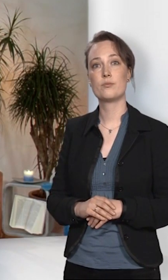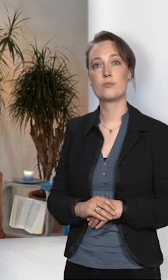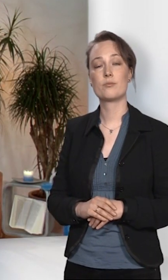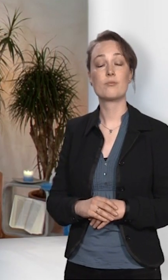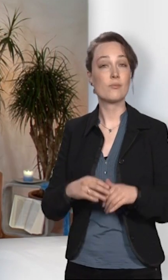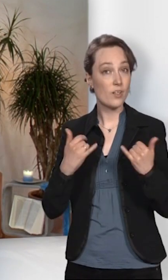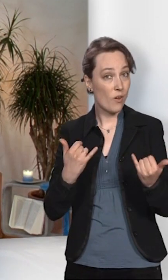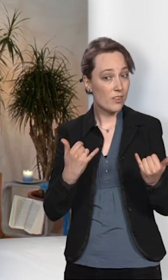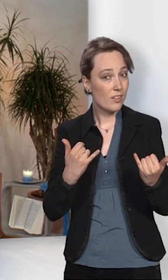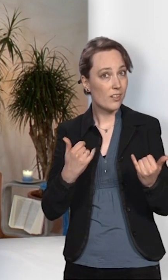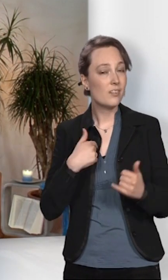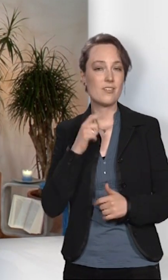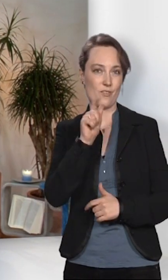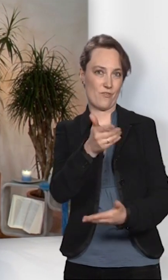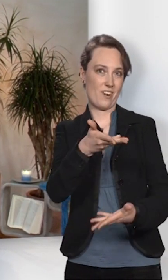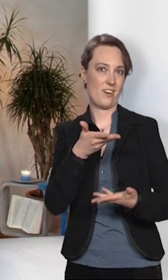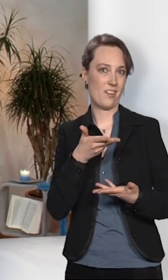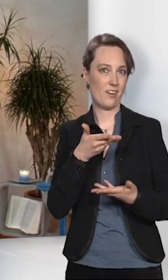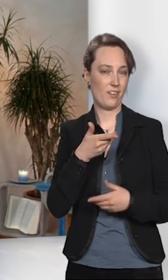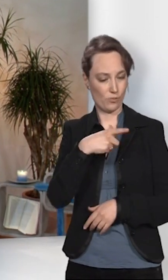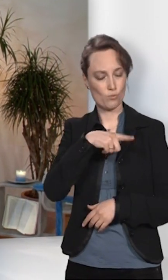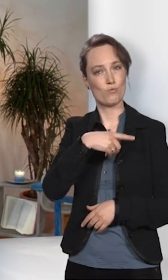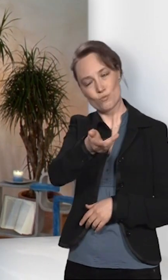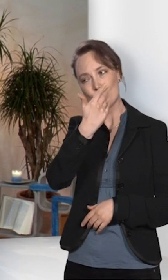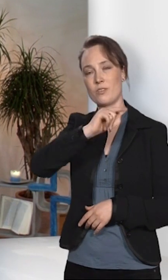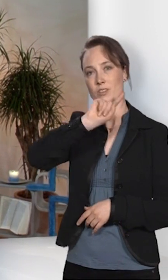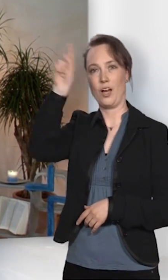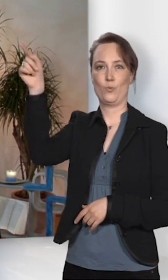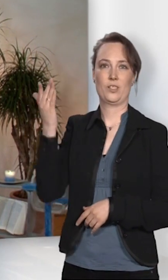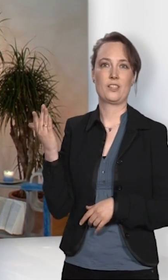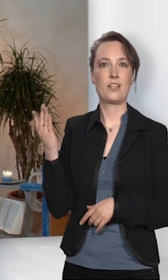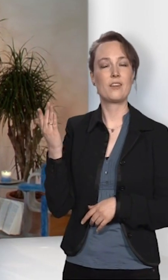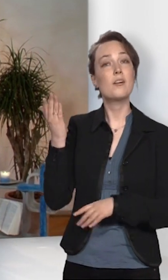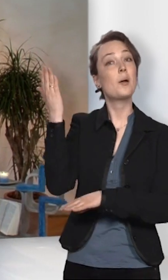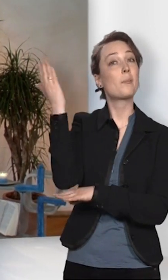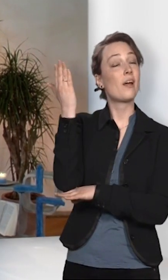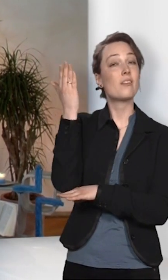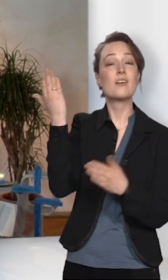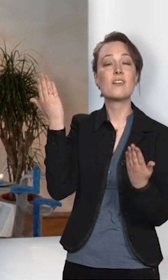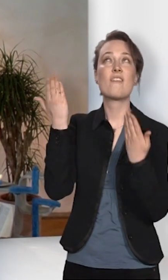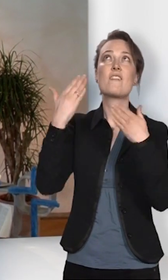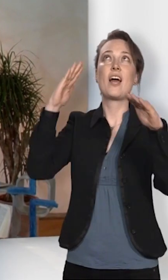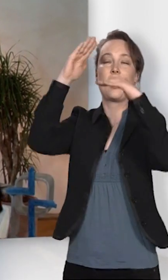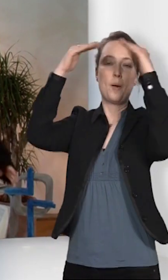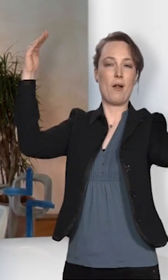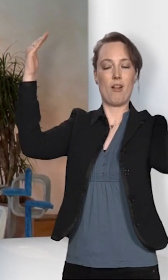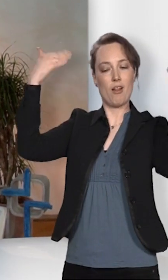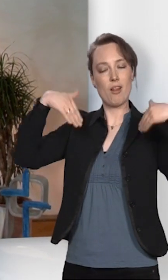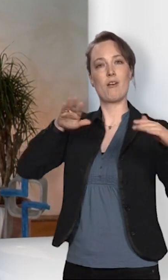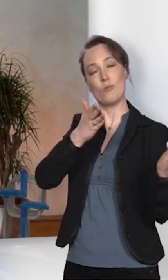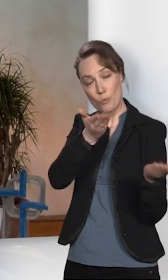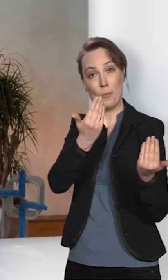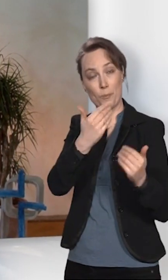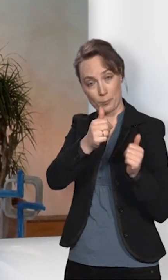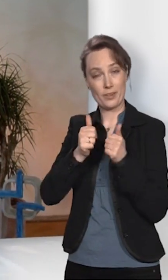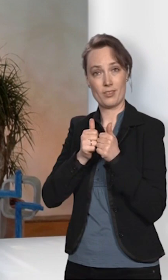Heute möchte ich Sie einladen, mit mir nach draußen zu kommen. Eine Predigt sozusagen unter freiem Himmel. Kommen Sie mit, machen Sie sich mit mir